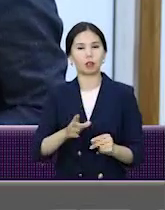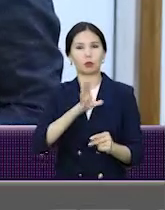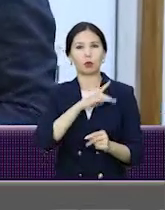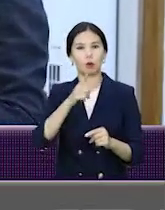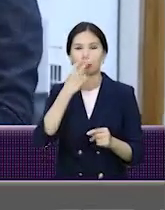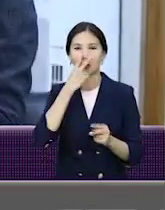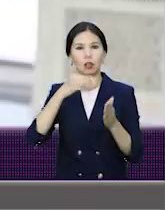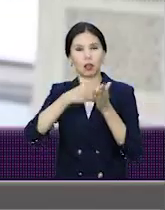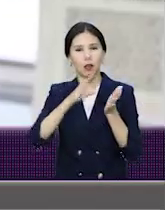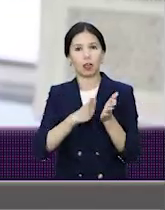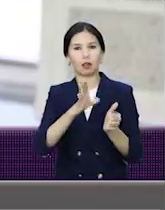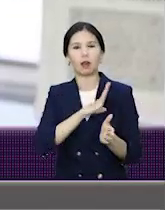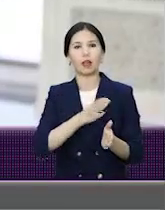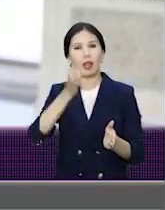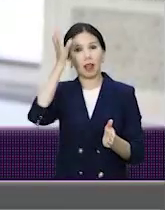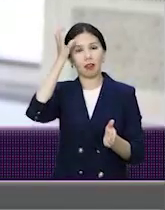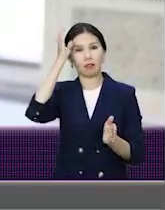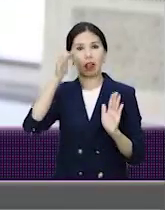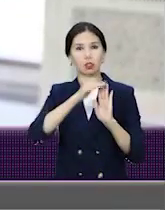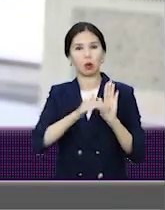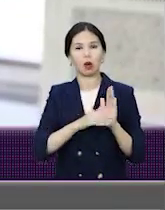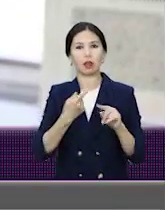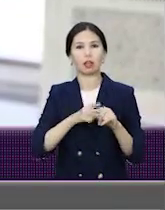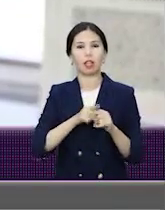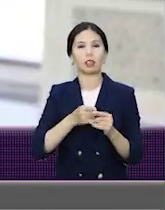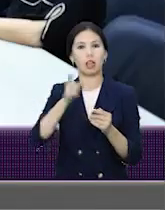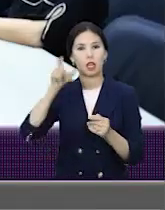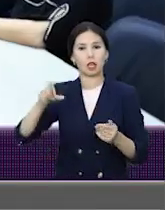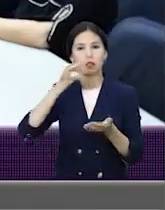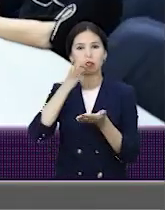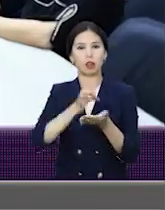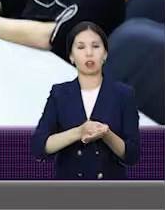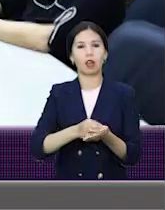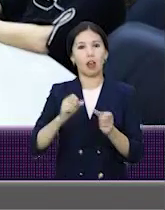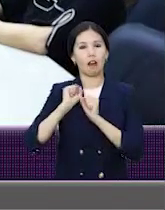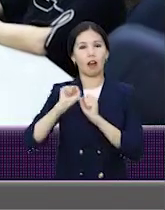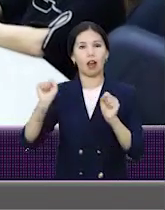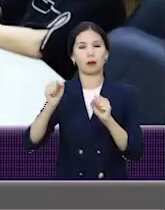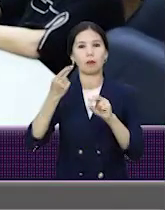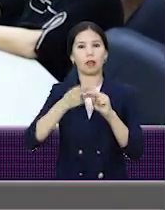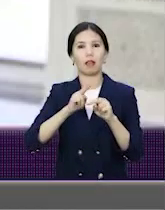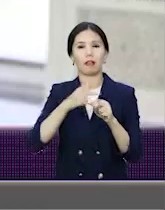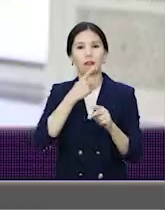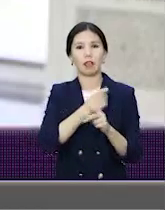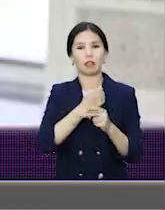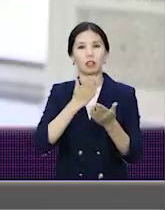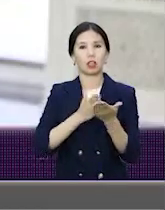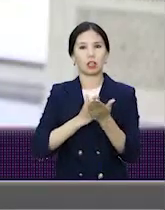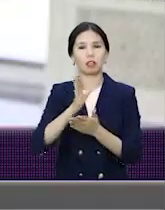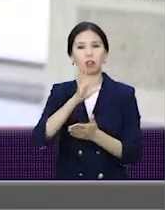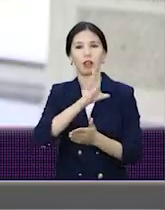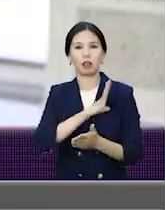maqsadni o'zida ifodalagan. Ilm fan sohadagi xodimlar bilan harbiy sohalarimizda ishlayotgan o'sha ilmiy ish